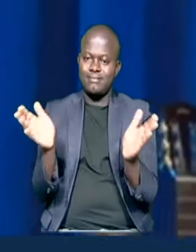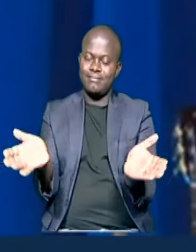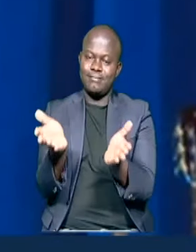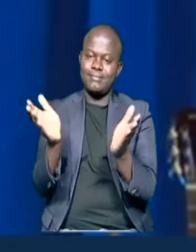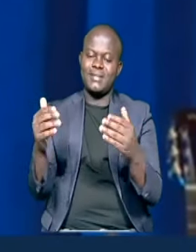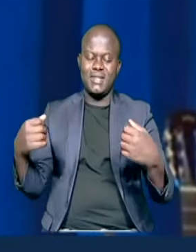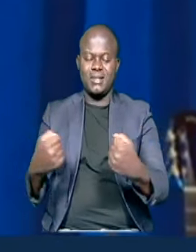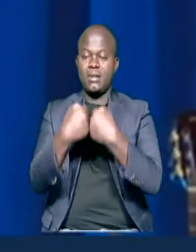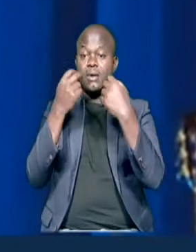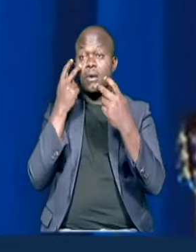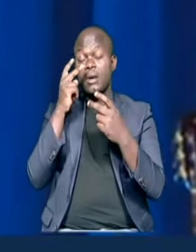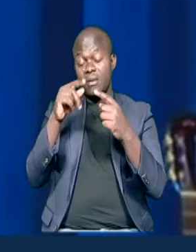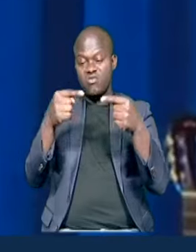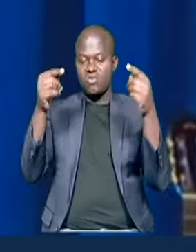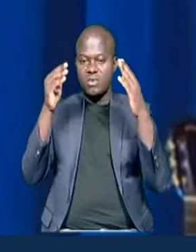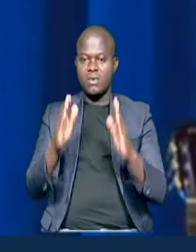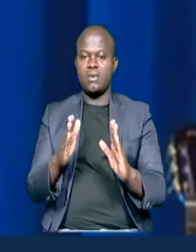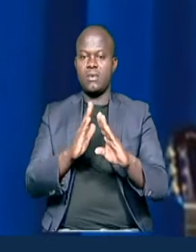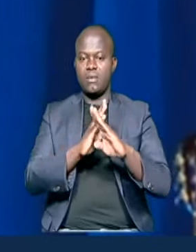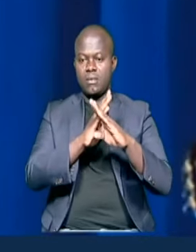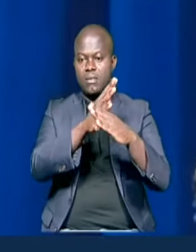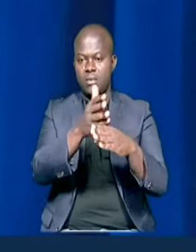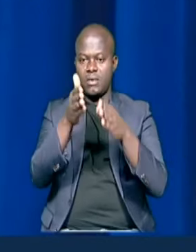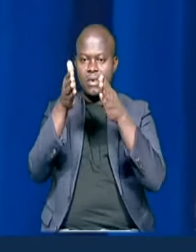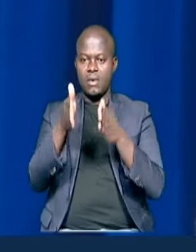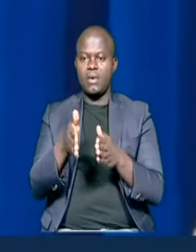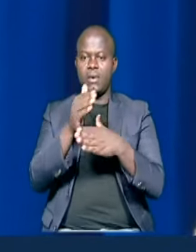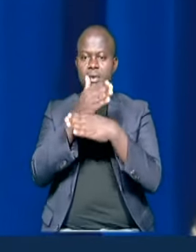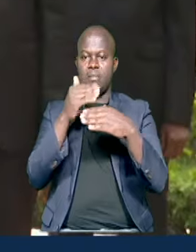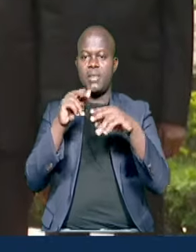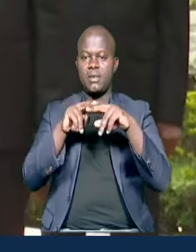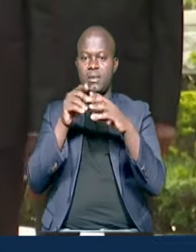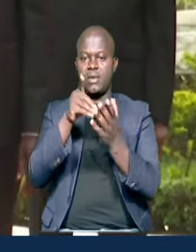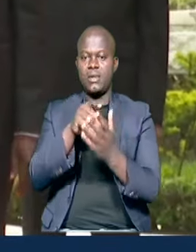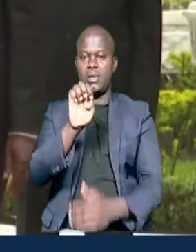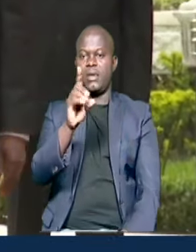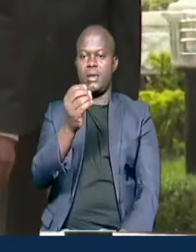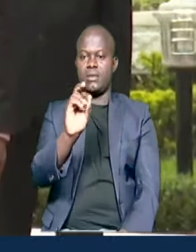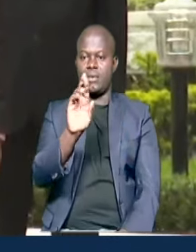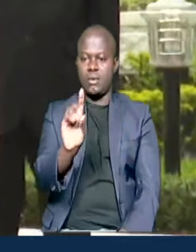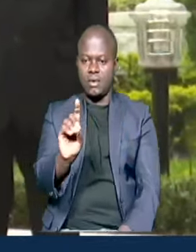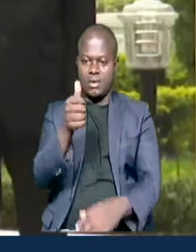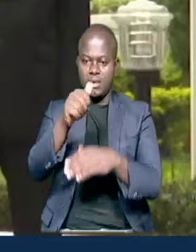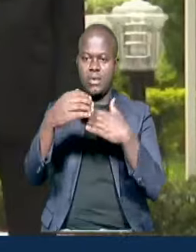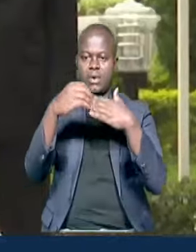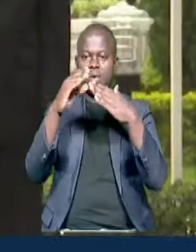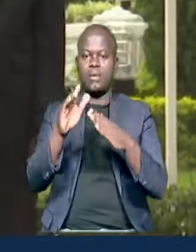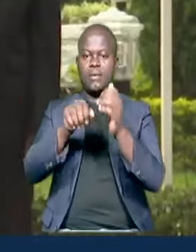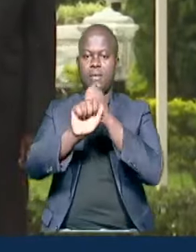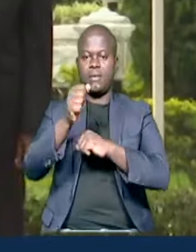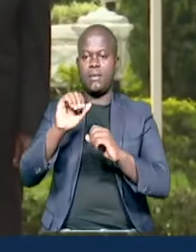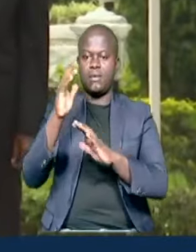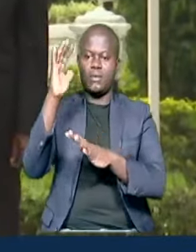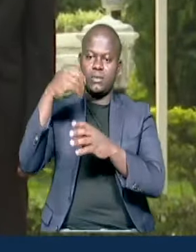ari inkuru zangaruka zo kurebera urwango rukaganza ubumuntu naho Minisitiri w'Intebe Dr Edouard Ngirente niwe wayoboye umuhango wo